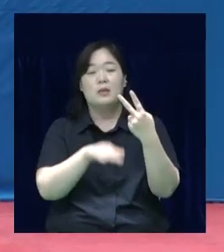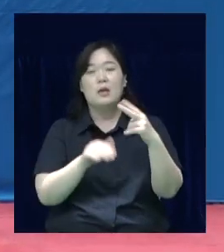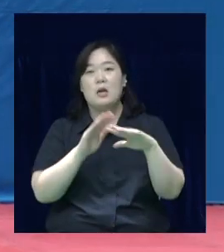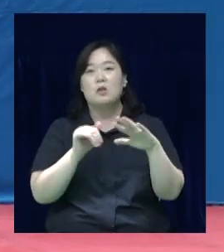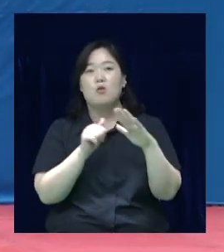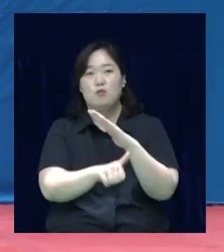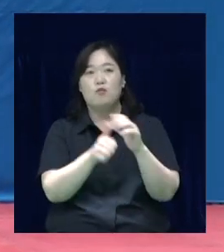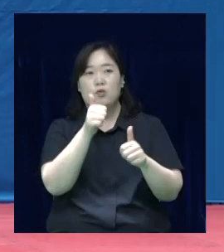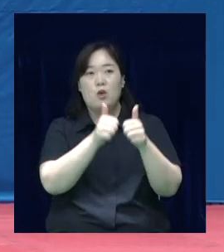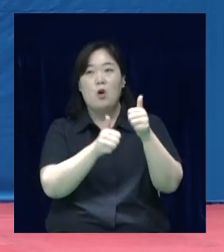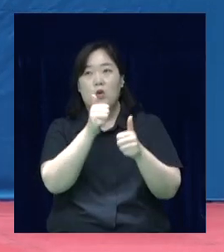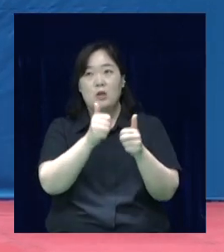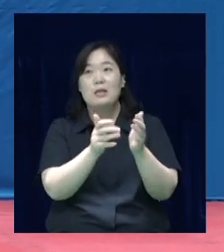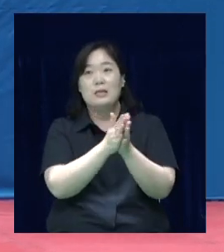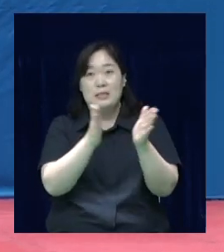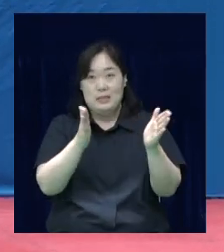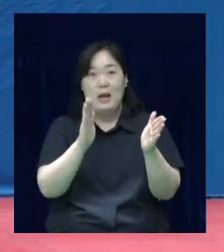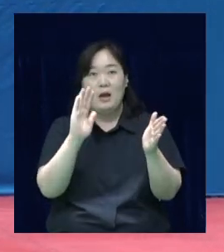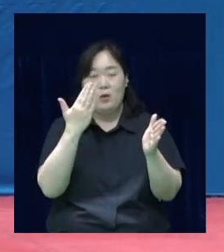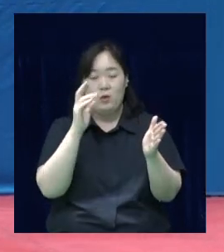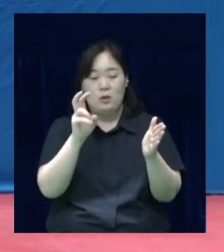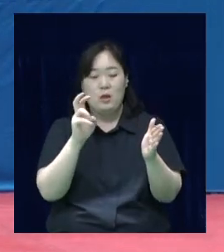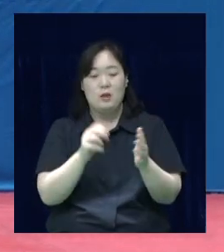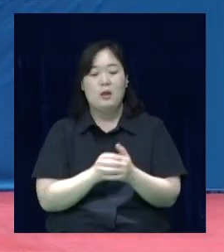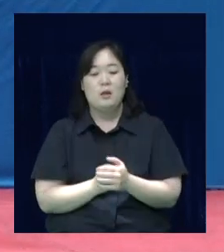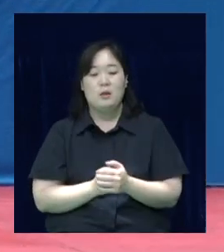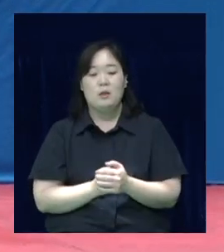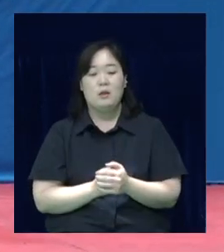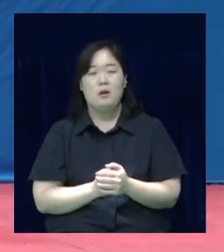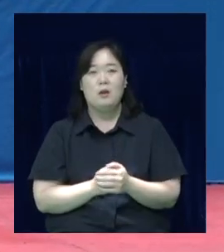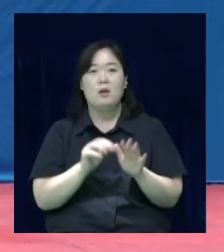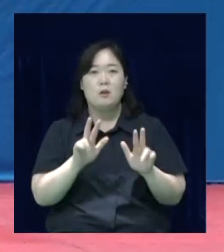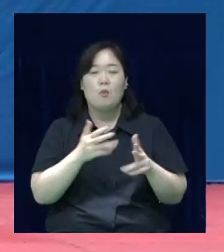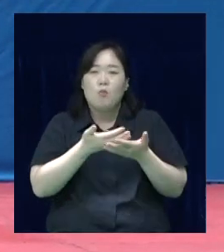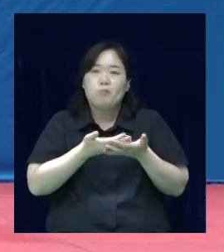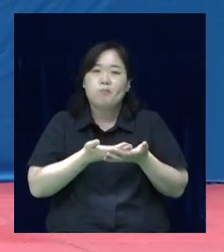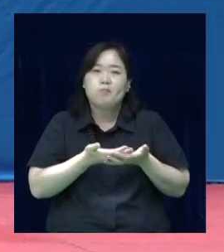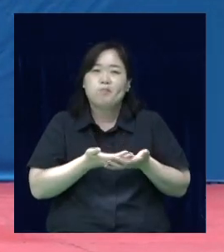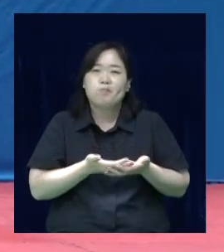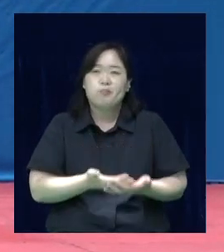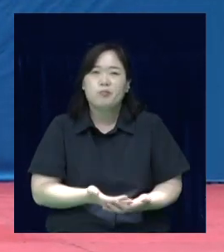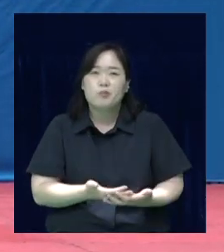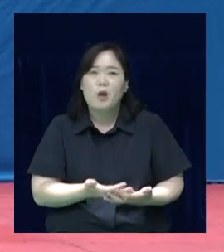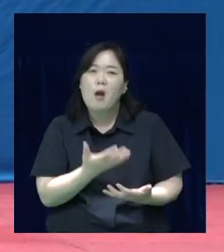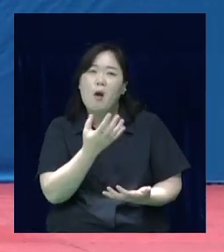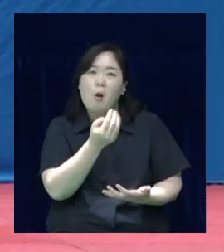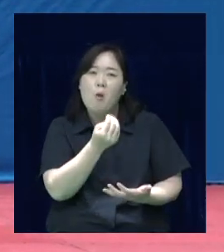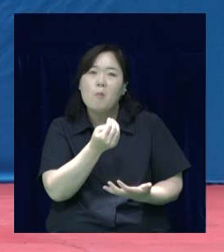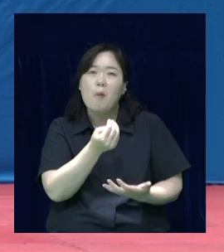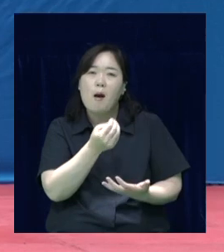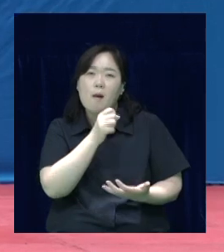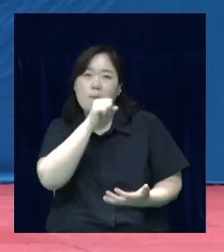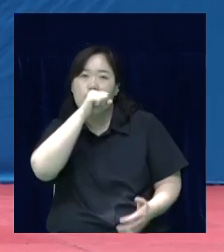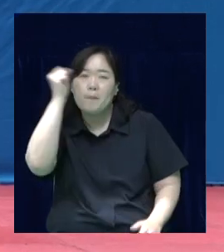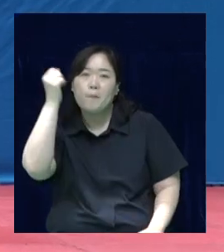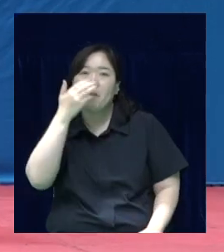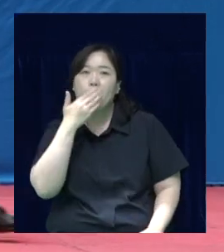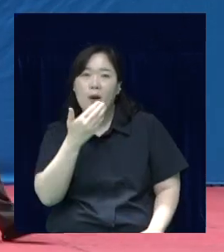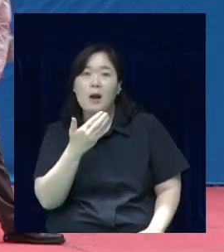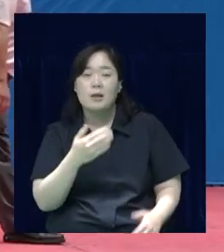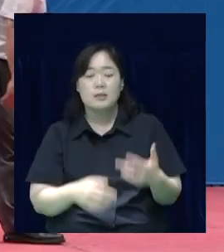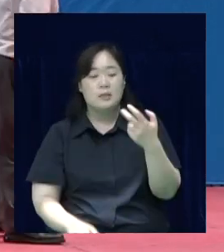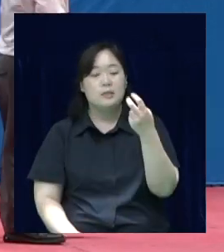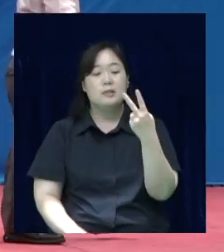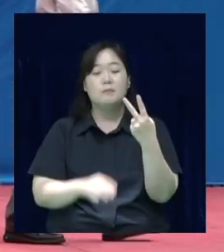선수들이 경기를 펼칠 예정인데 과연 좀 이 무게를 얼마만큼 들 수 있을지가 관건인데 보통